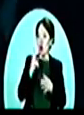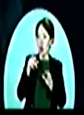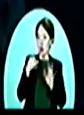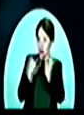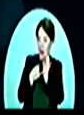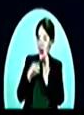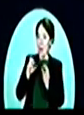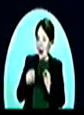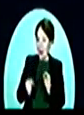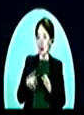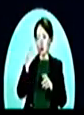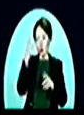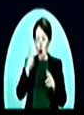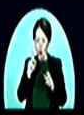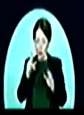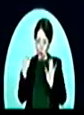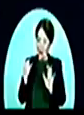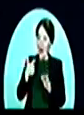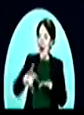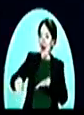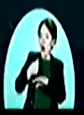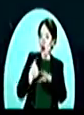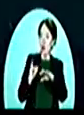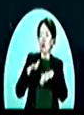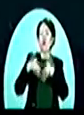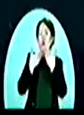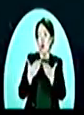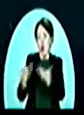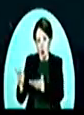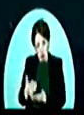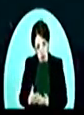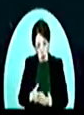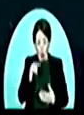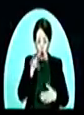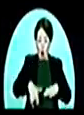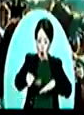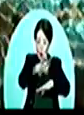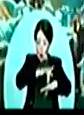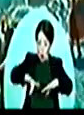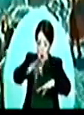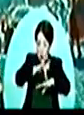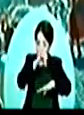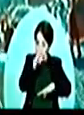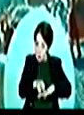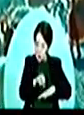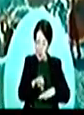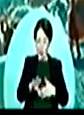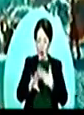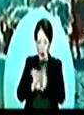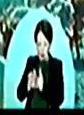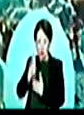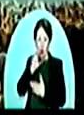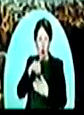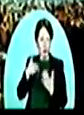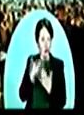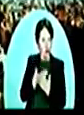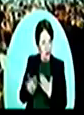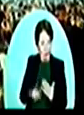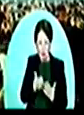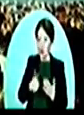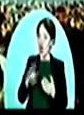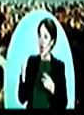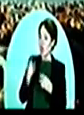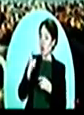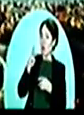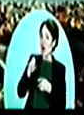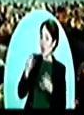сүрэг, 6.7 сая га бэлчээрийг усаар хангах боломж бүрдсэн юм. Хотсүрэн газрын хүн амийг аюулгүй хүнсээр хангах